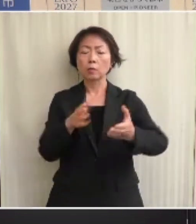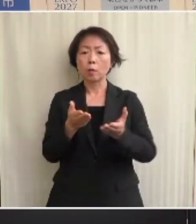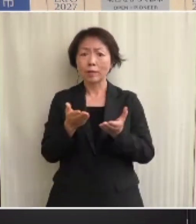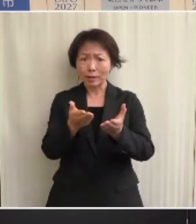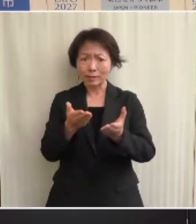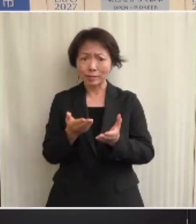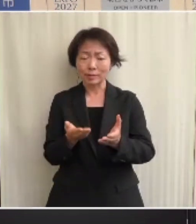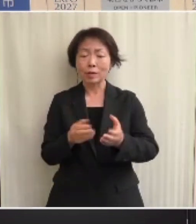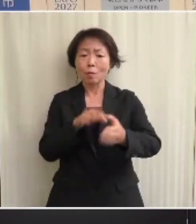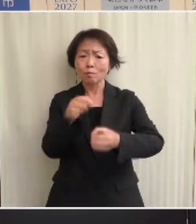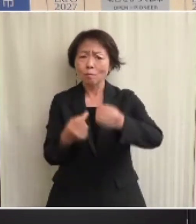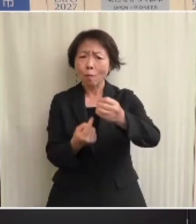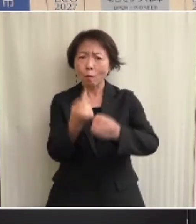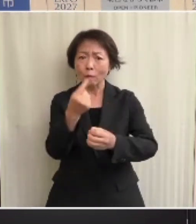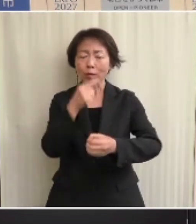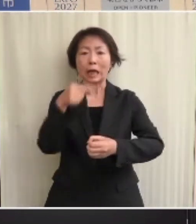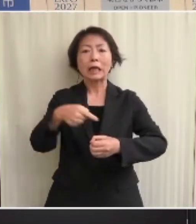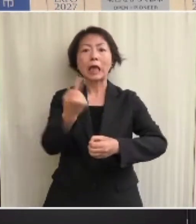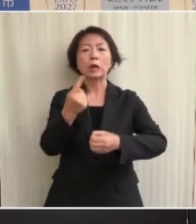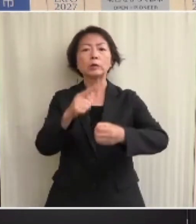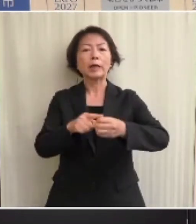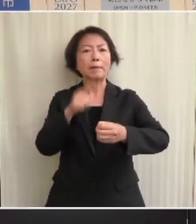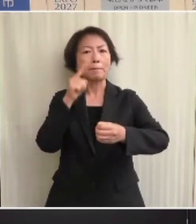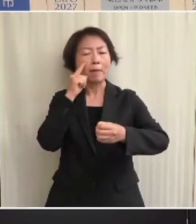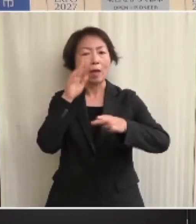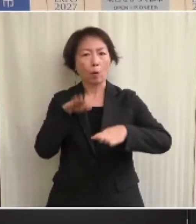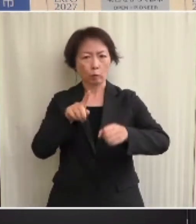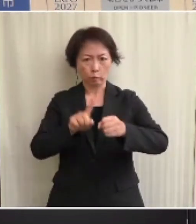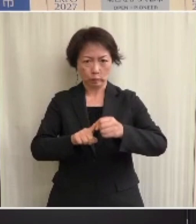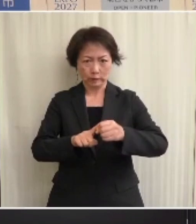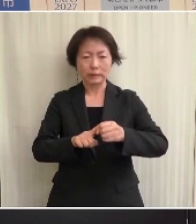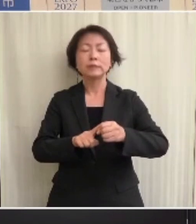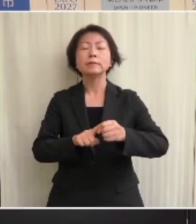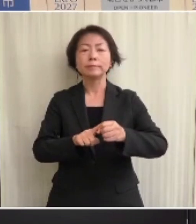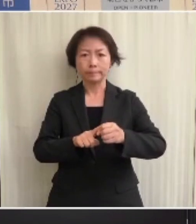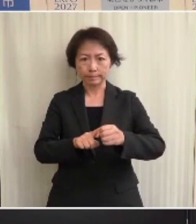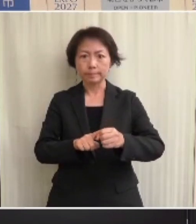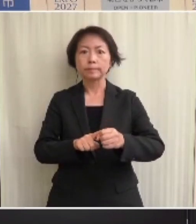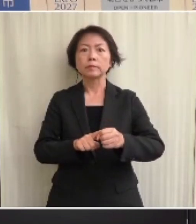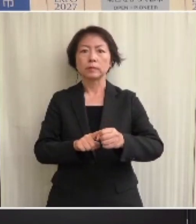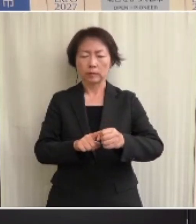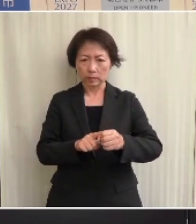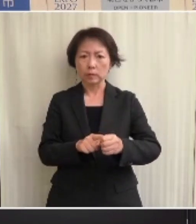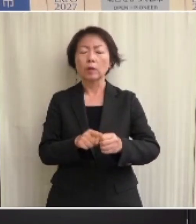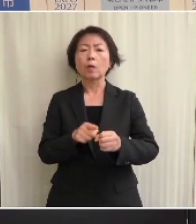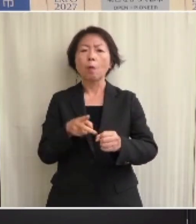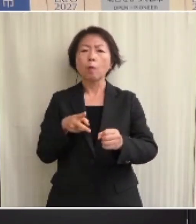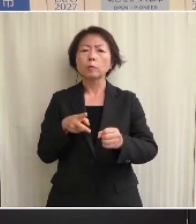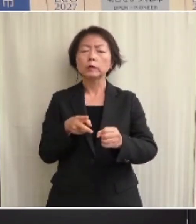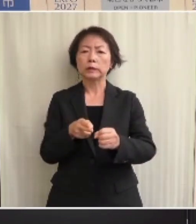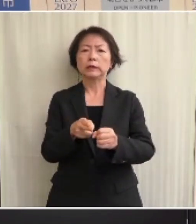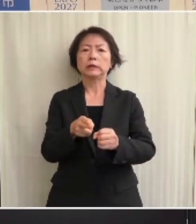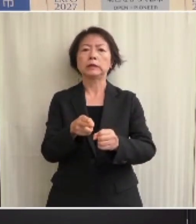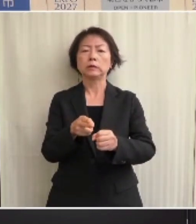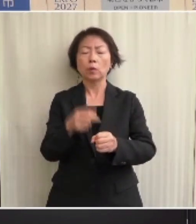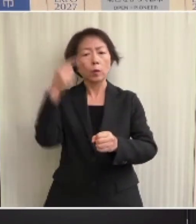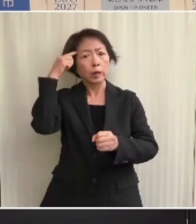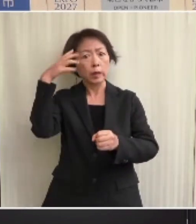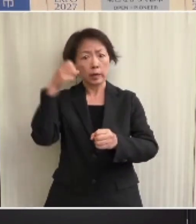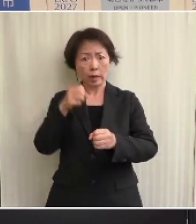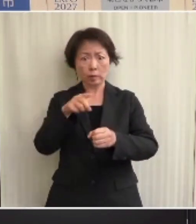から、100年、今年は関東大震災から100年という、節目の年であります